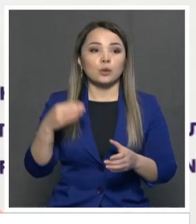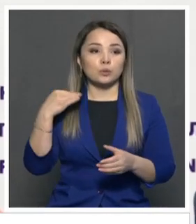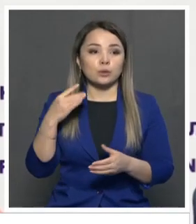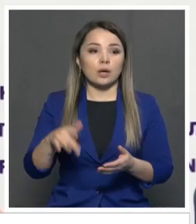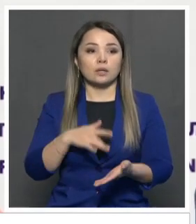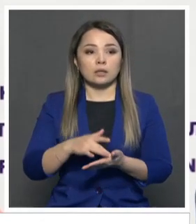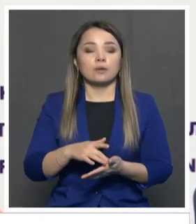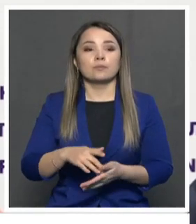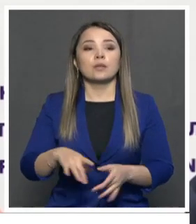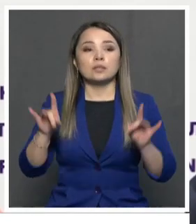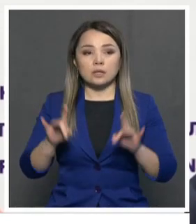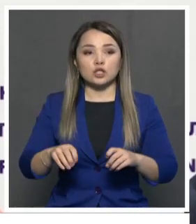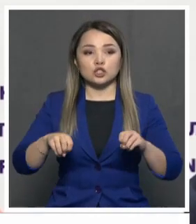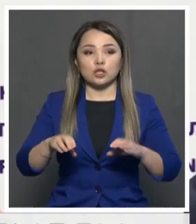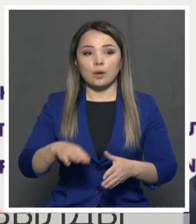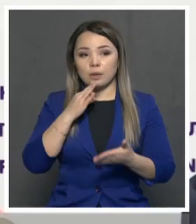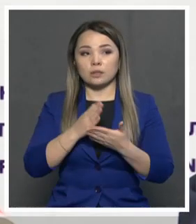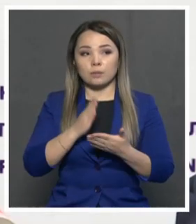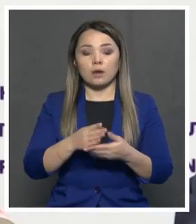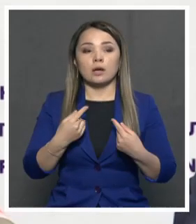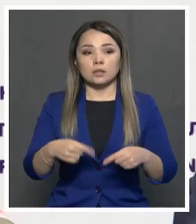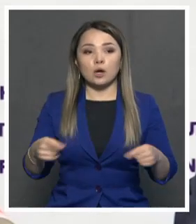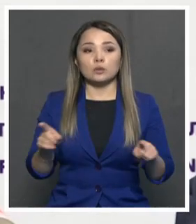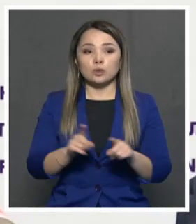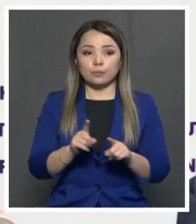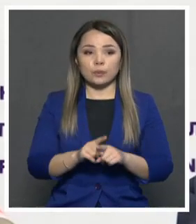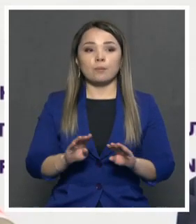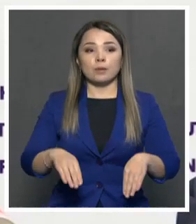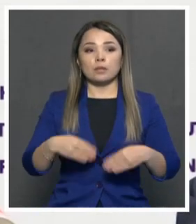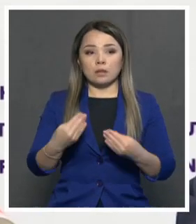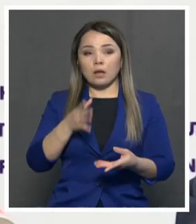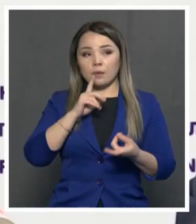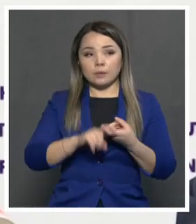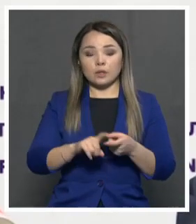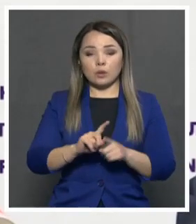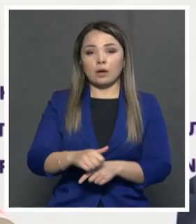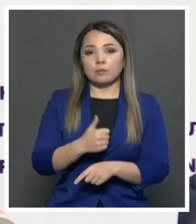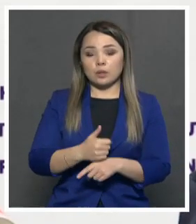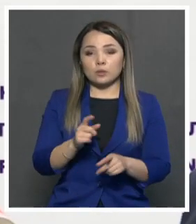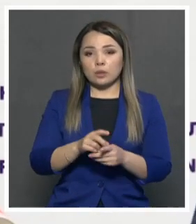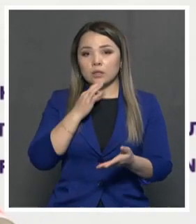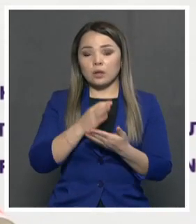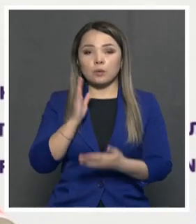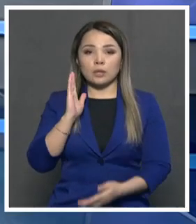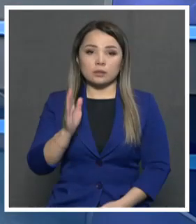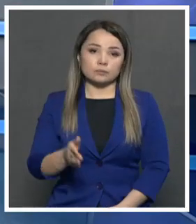2 тойхананың шешімі шықты. Ал қалғандарында берілген баянат негізінде әкімшілік іс қозғалды.